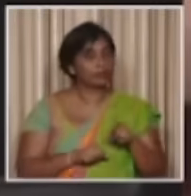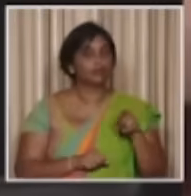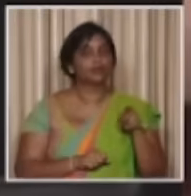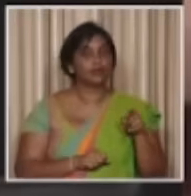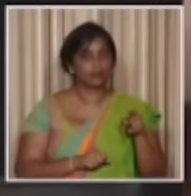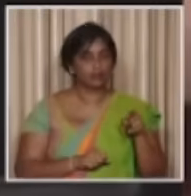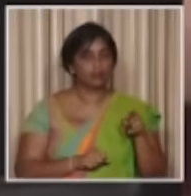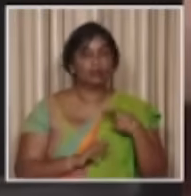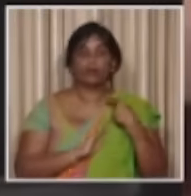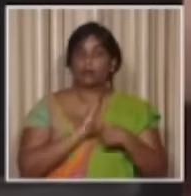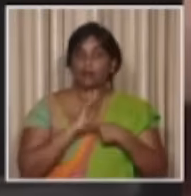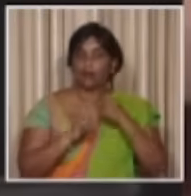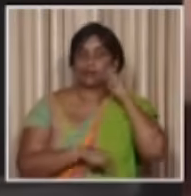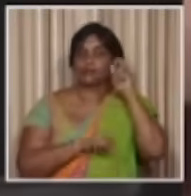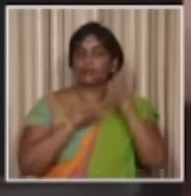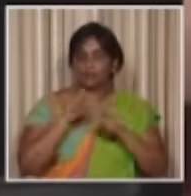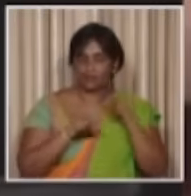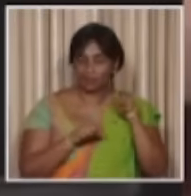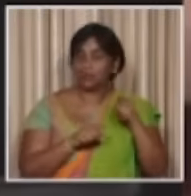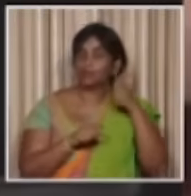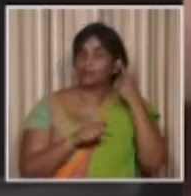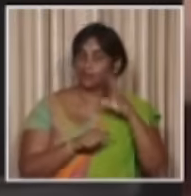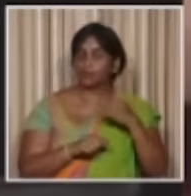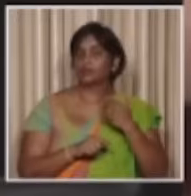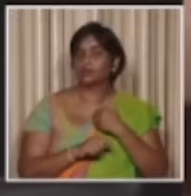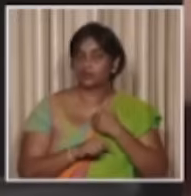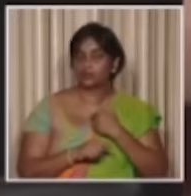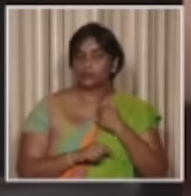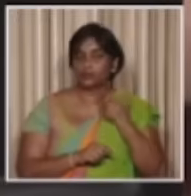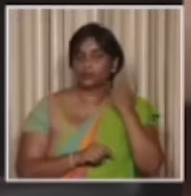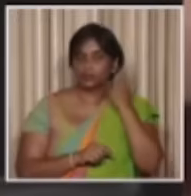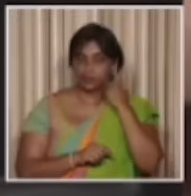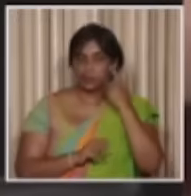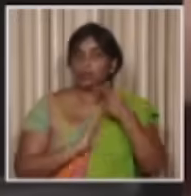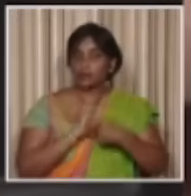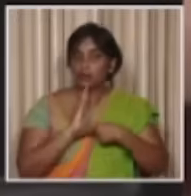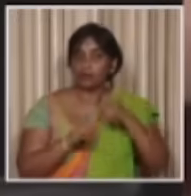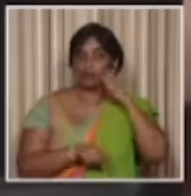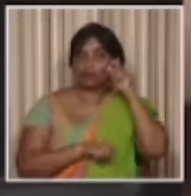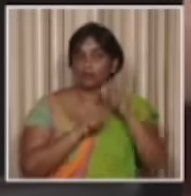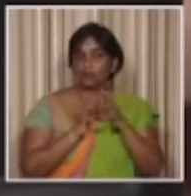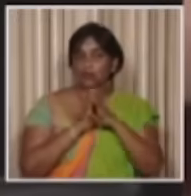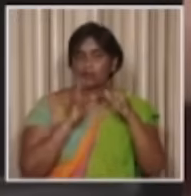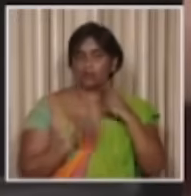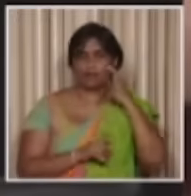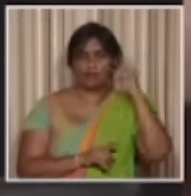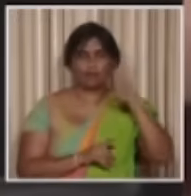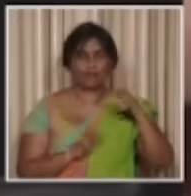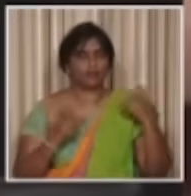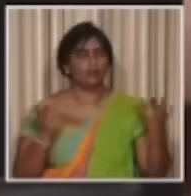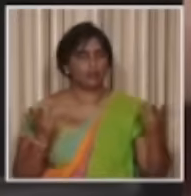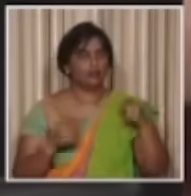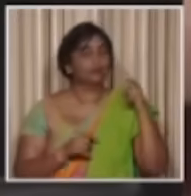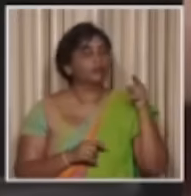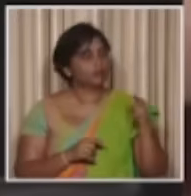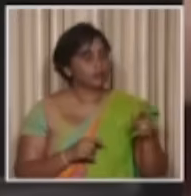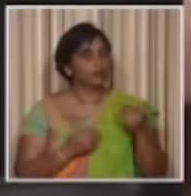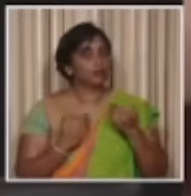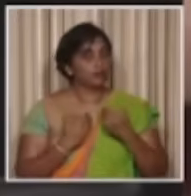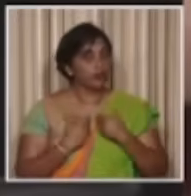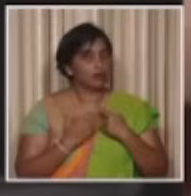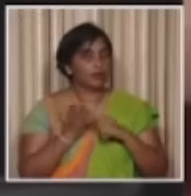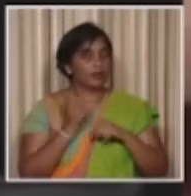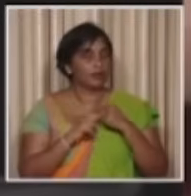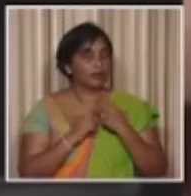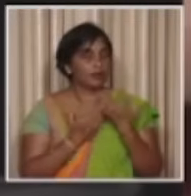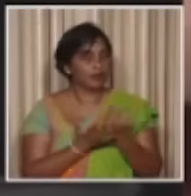තියෙන්නේ මේ රටේ ජනතාවයි. ඒ හින්දා මම අපි දන්නවා රටේ ජනතාවට ලොකු අවිශ්වාසයක් තියෙනවා. මේ අපෙන් බදු